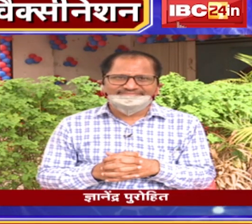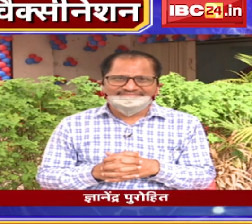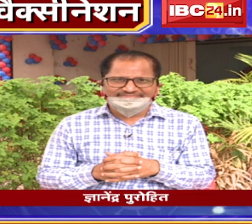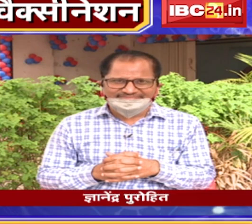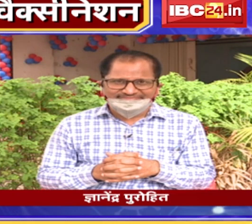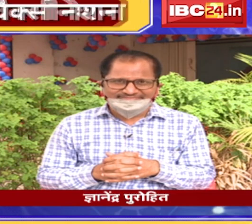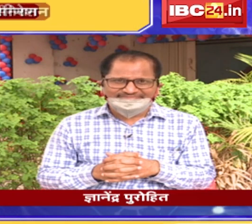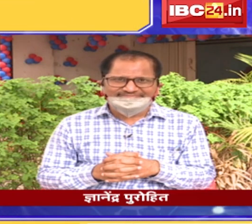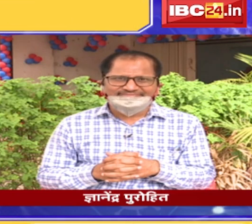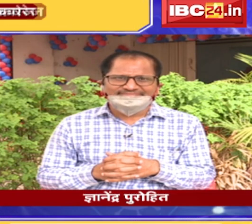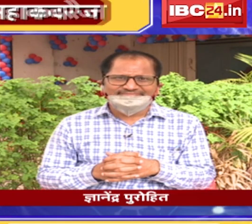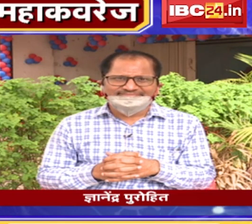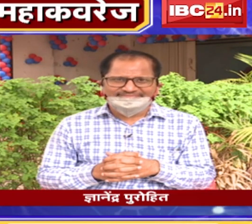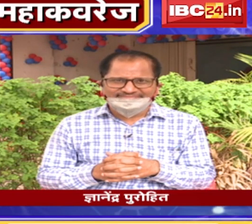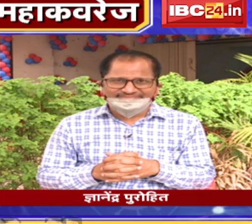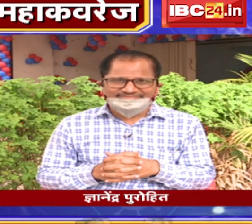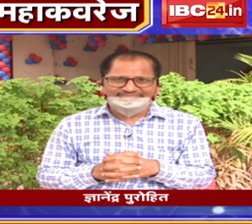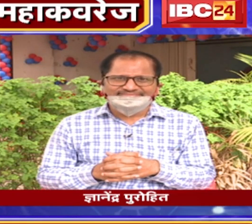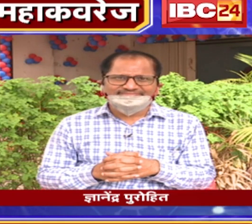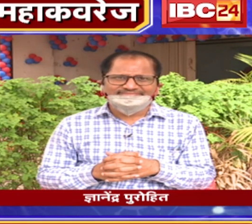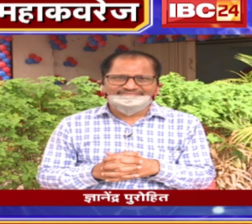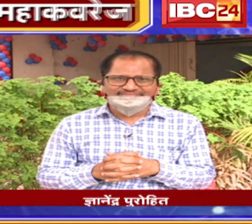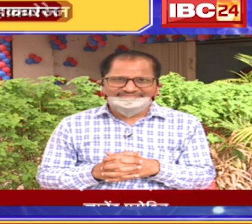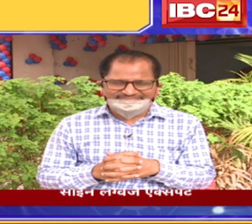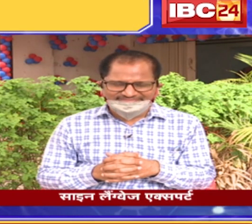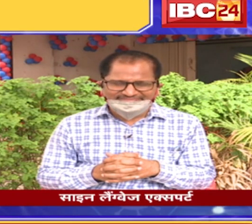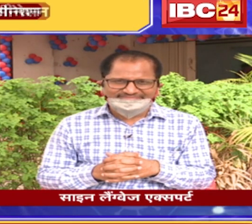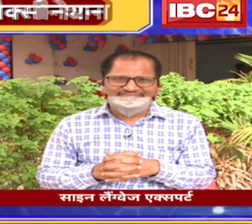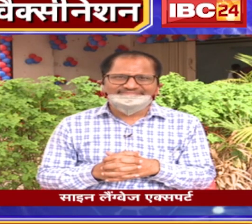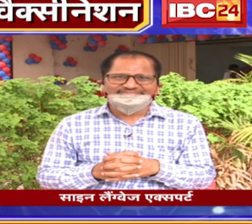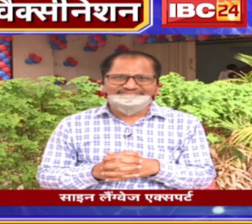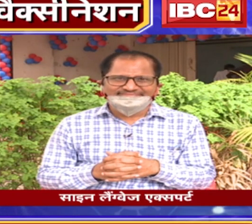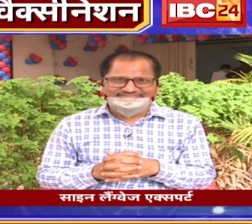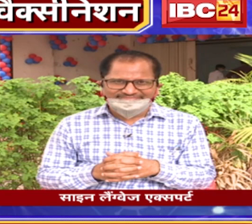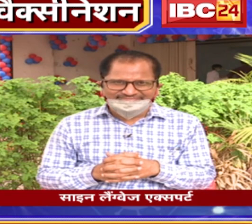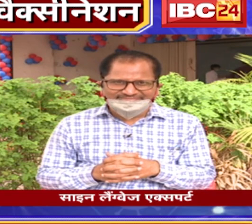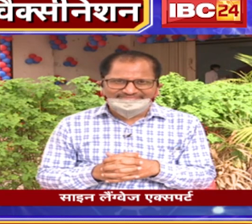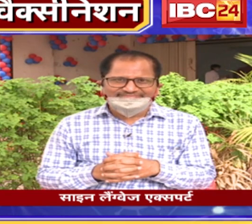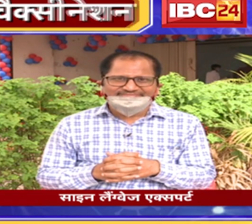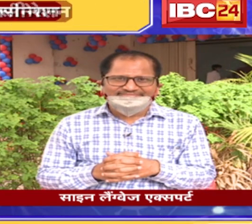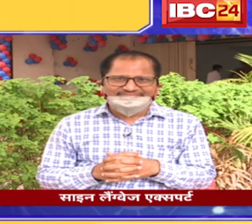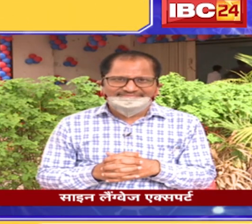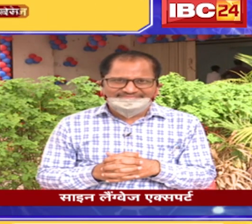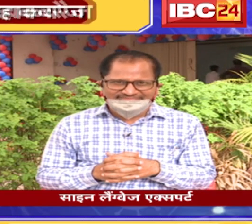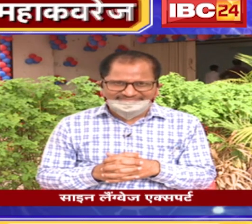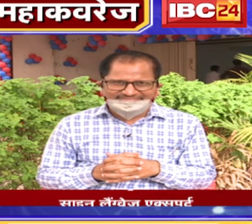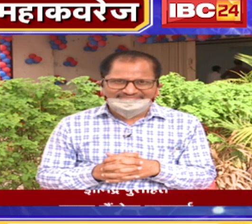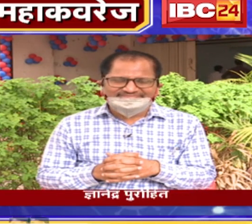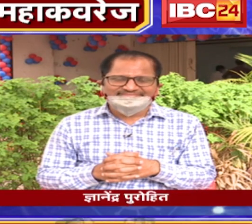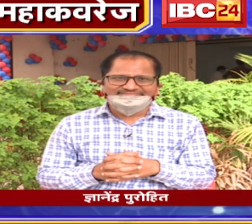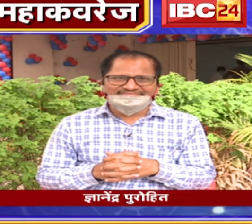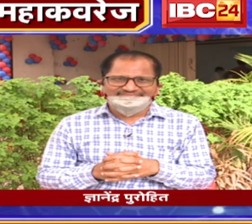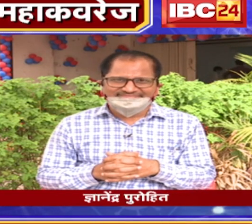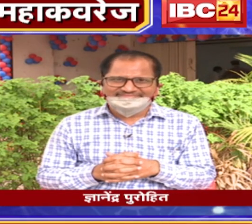हैं और ऐसी प्रतिभा होती है जो आम आदमी में नहीं होती या आम इंसान में नहीं होती, कुछ अलग ही ताकत लेकर वो पैदा होते हैं। कुछ ऐसे